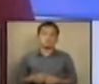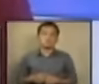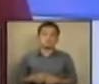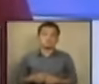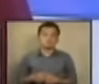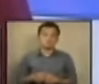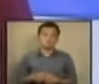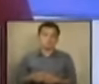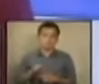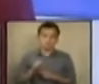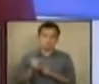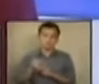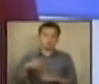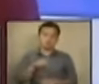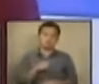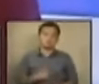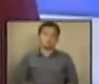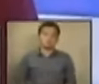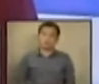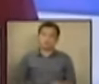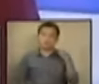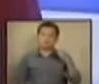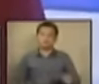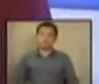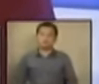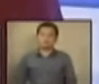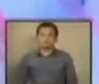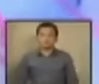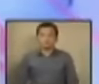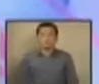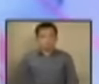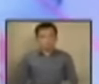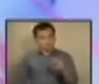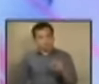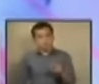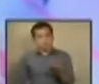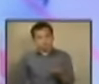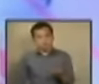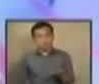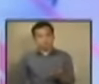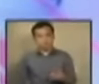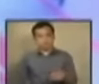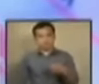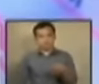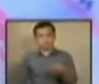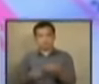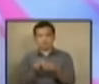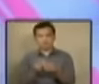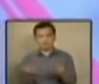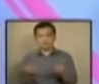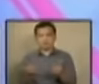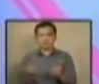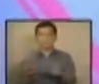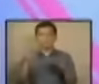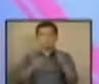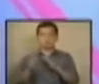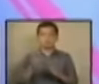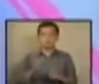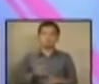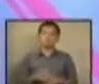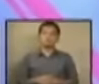maging sitwasyon namin. Sige. Para naman mabigyan ng solusyon. Ang problema